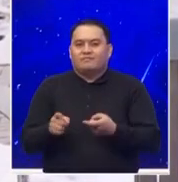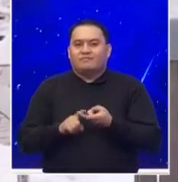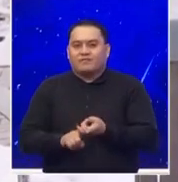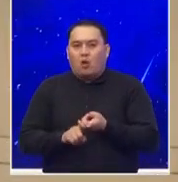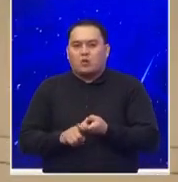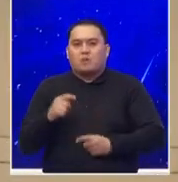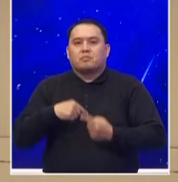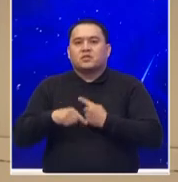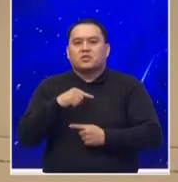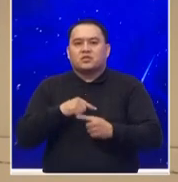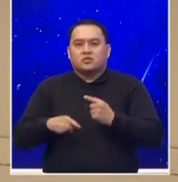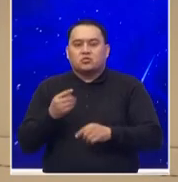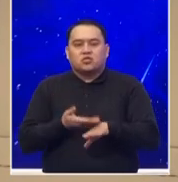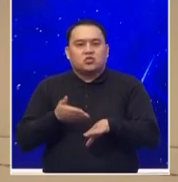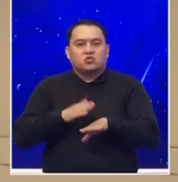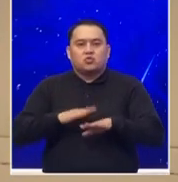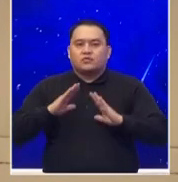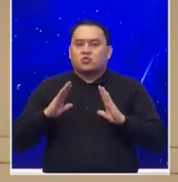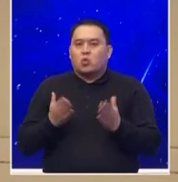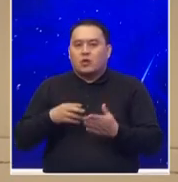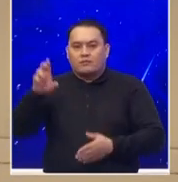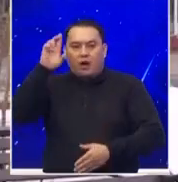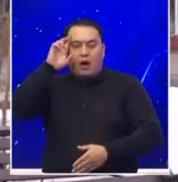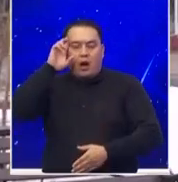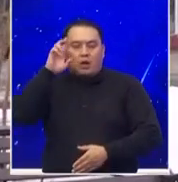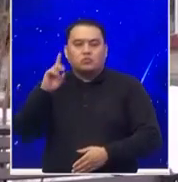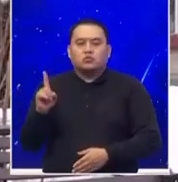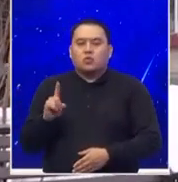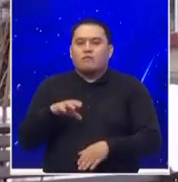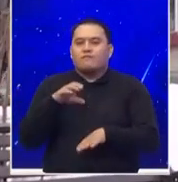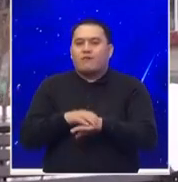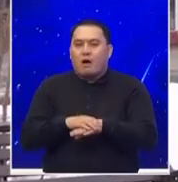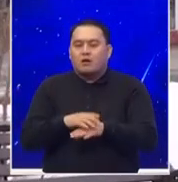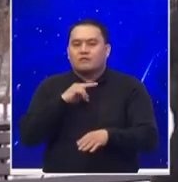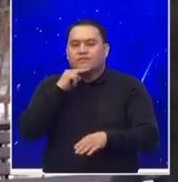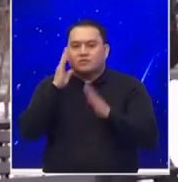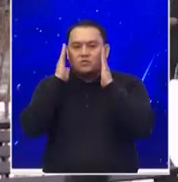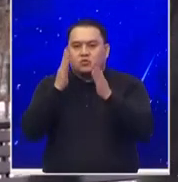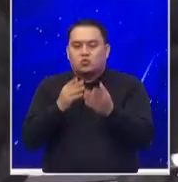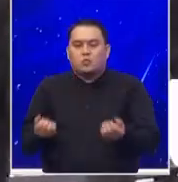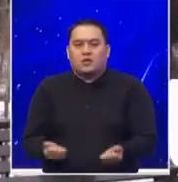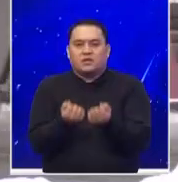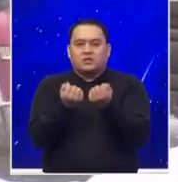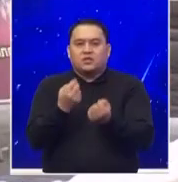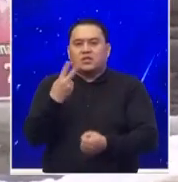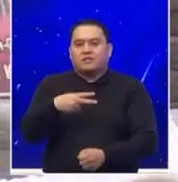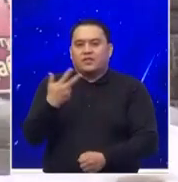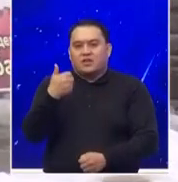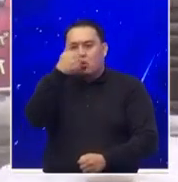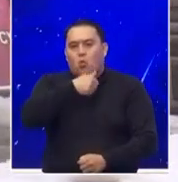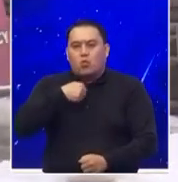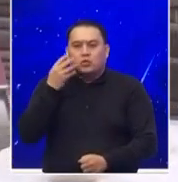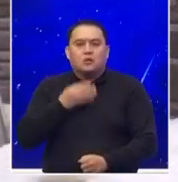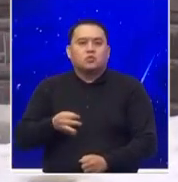многие предприниматели оказались в тяжелом положении. Государство, учитывая этот факт, идет навстречу бизнесменам. До 2023 года